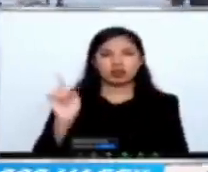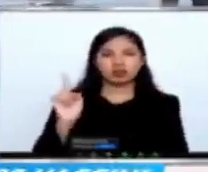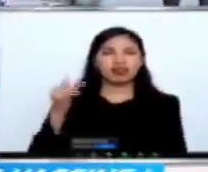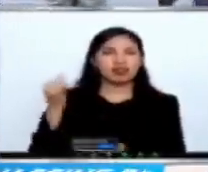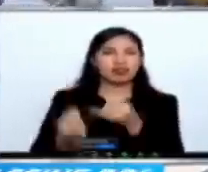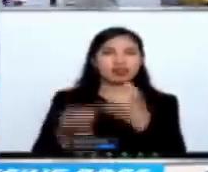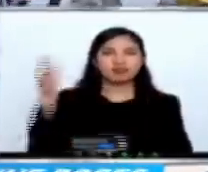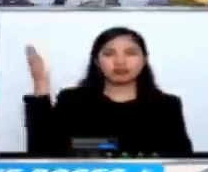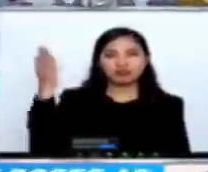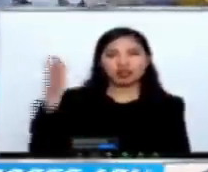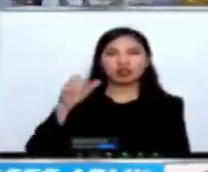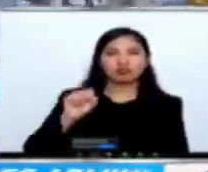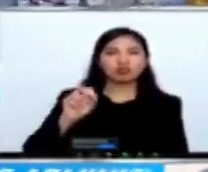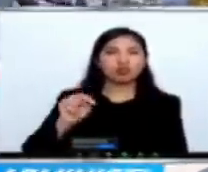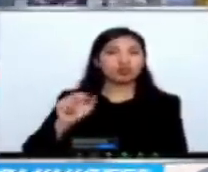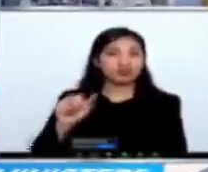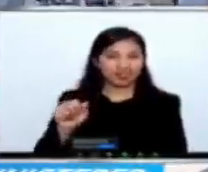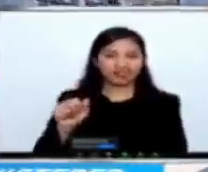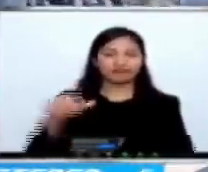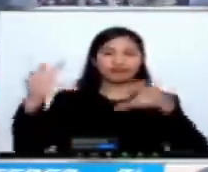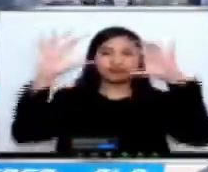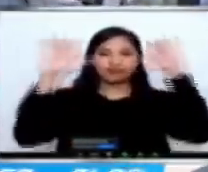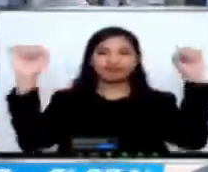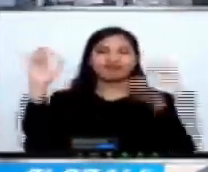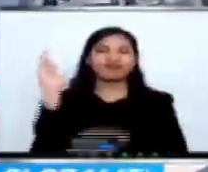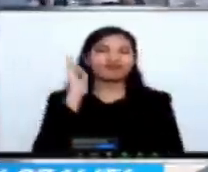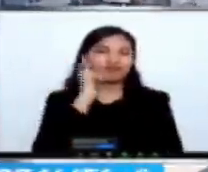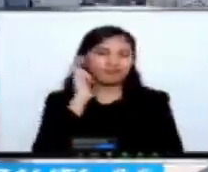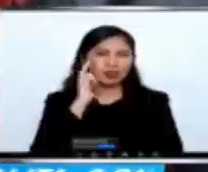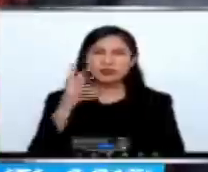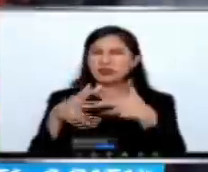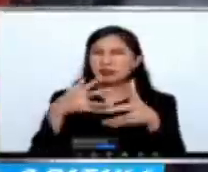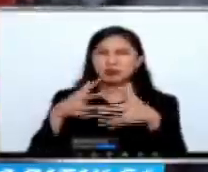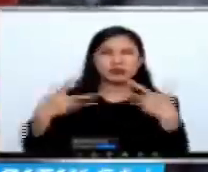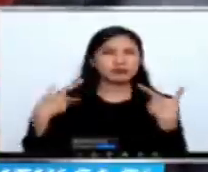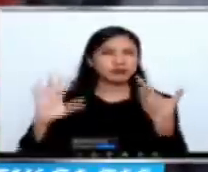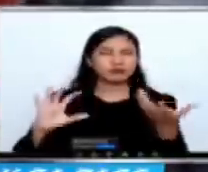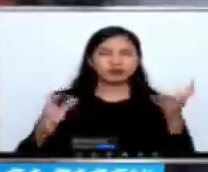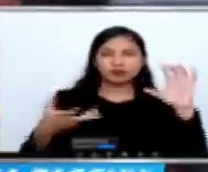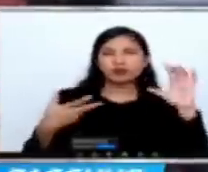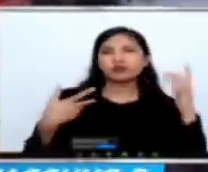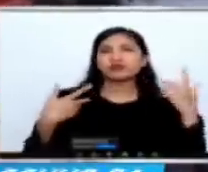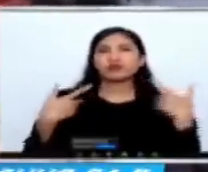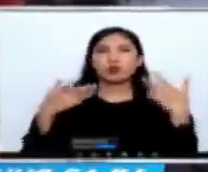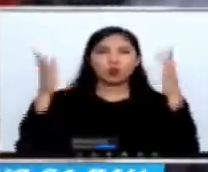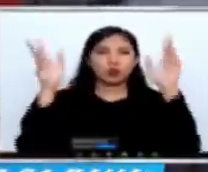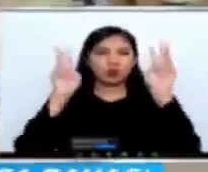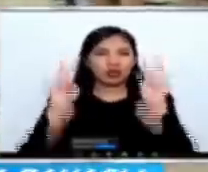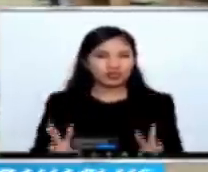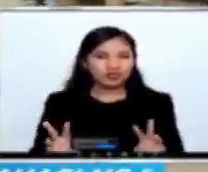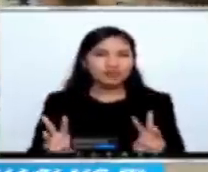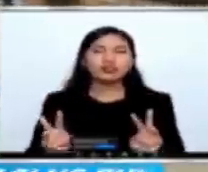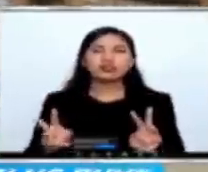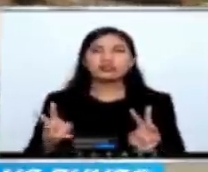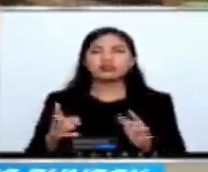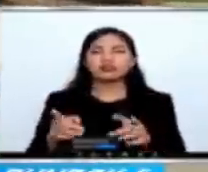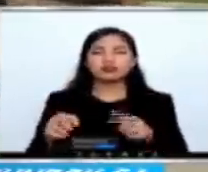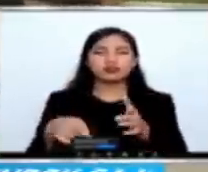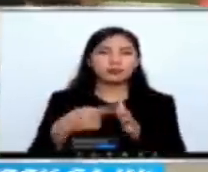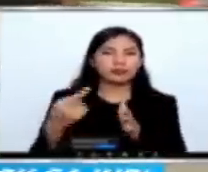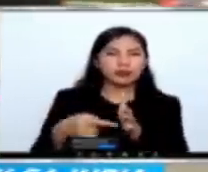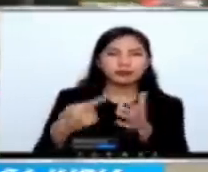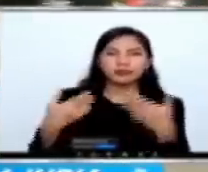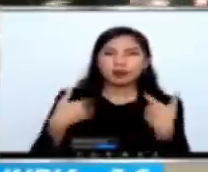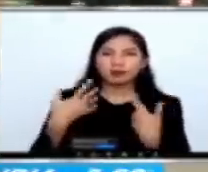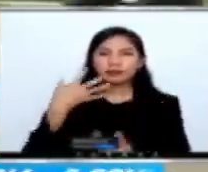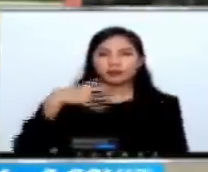ang panahon, minsan na ambon, minsan na araw, hindi pa rin natinag ang mga ralista. Hindi rin naging hadlang